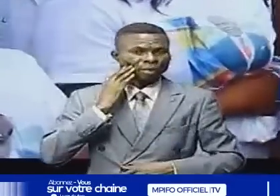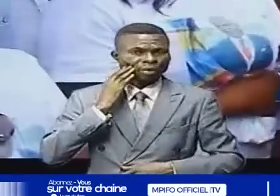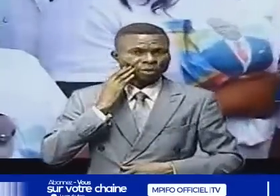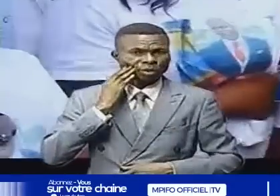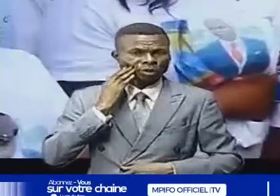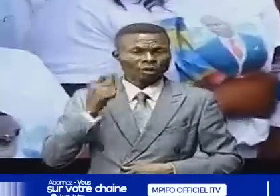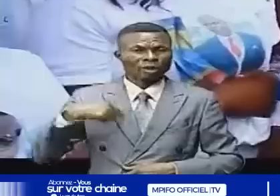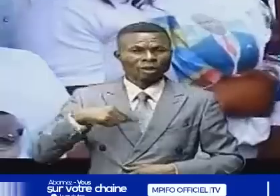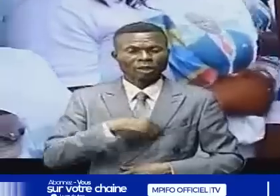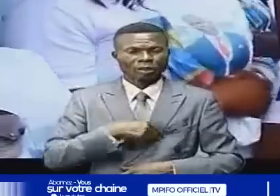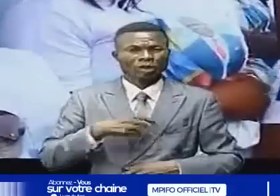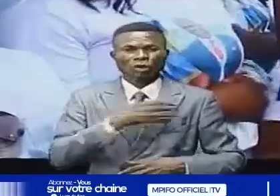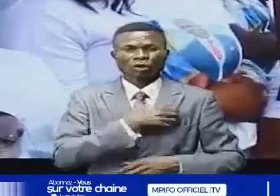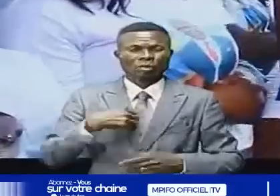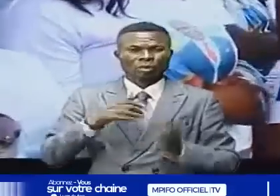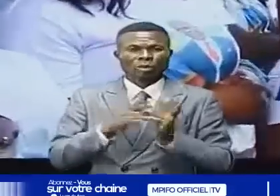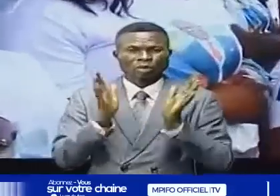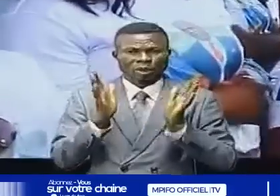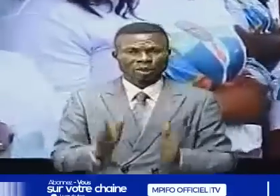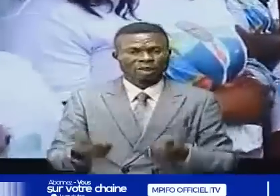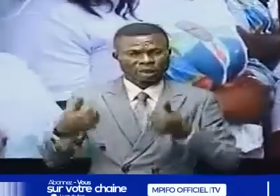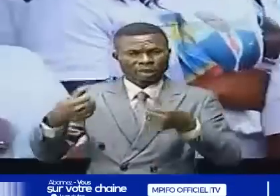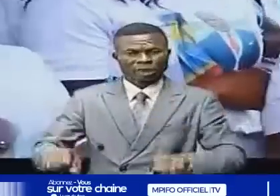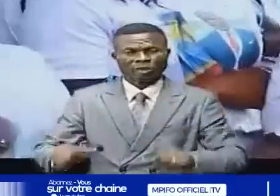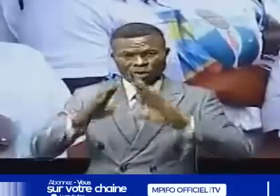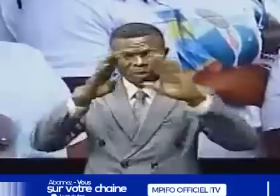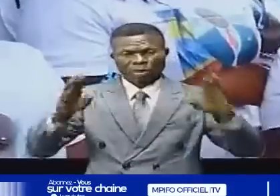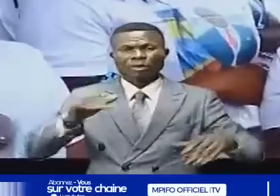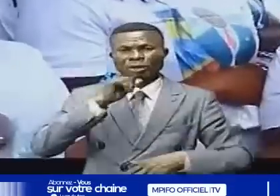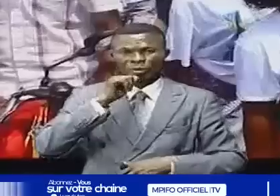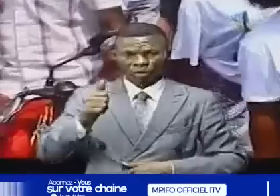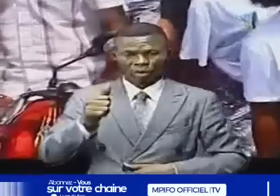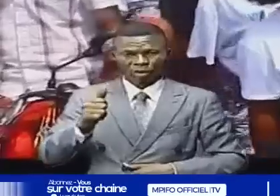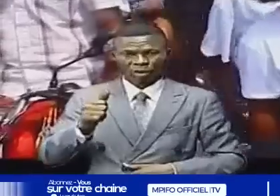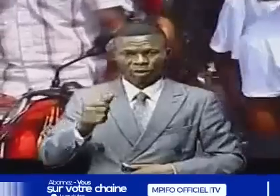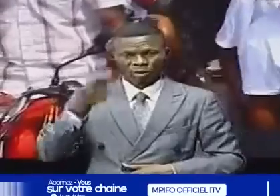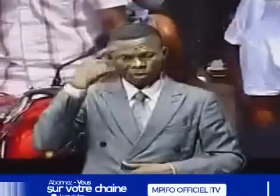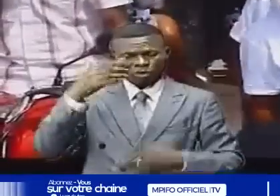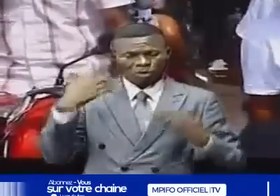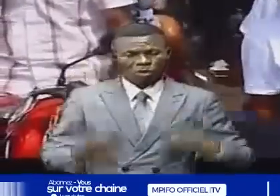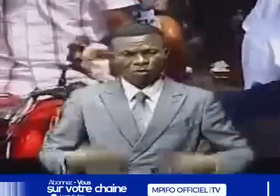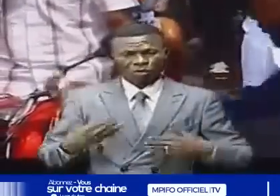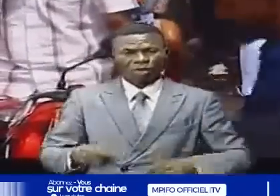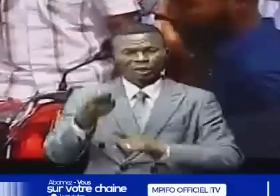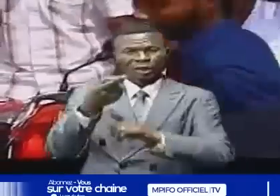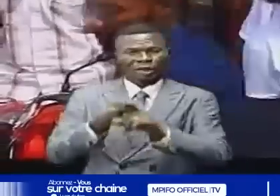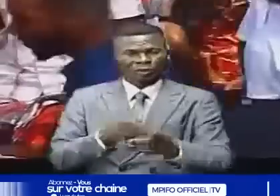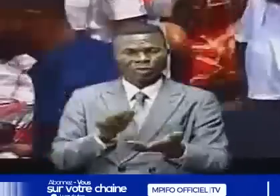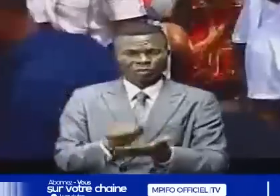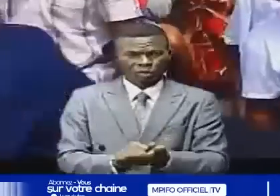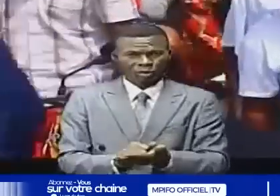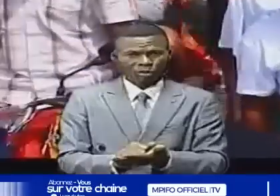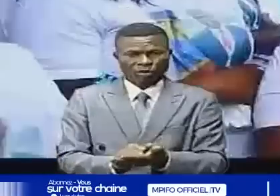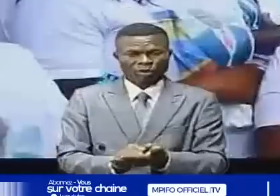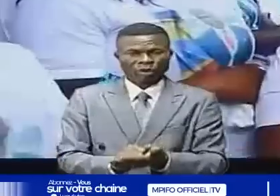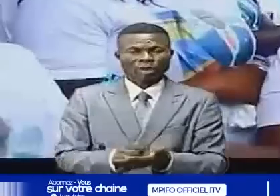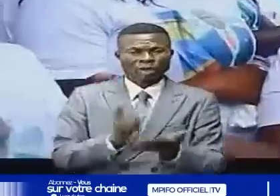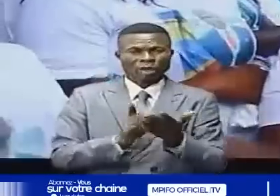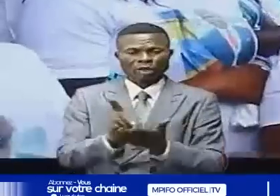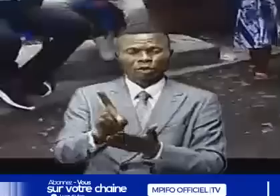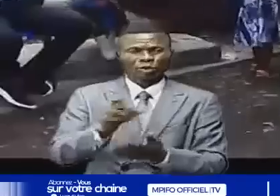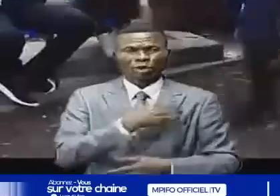Nous les mamans chrétiennes, nous ne voulons pas rester à la maison pour célébrer ce mois dédié aux droits de la